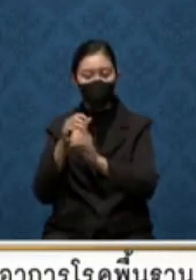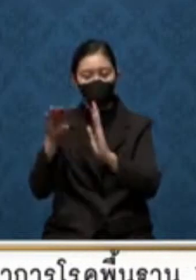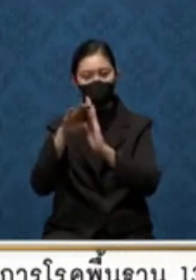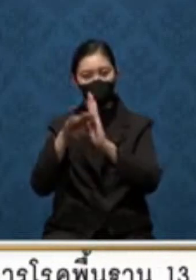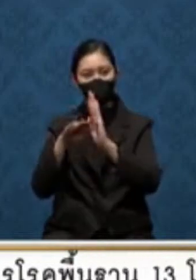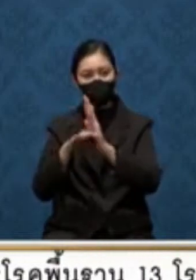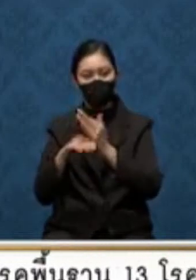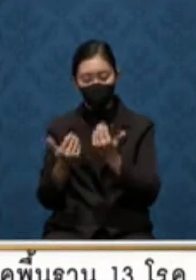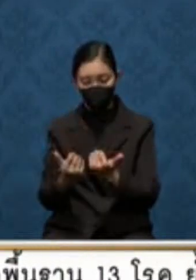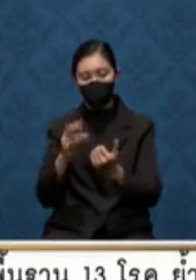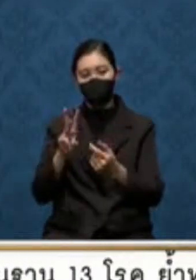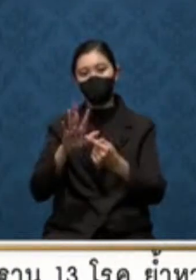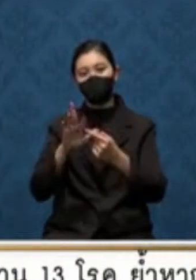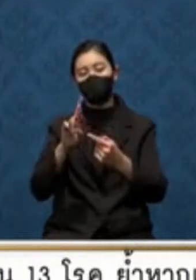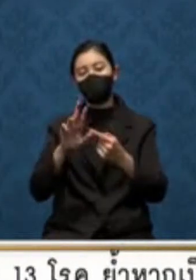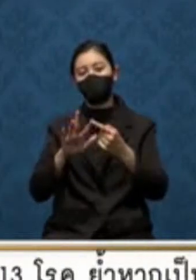าระ 3 ในวัี้นนเอง